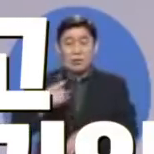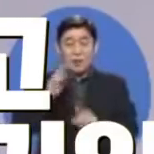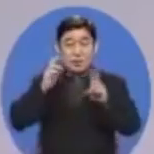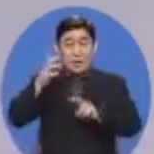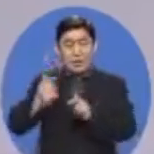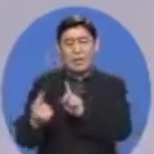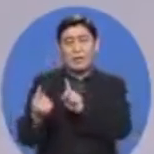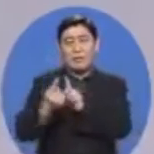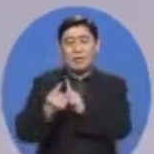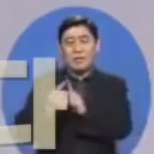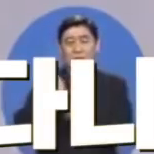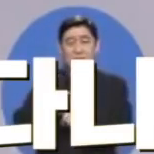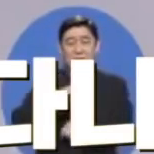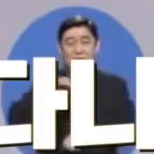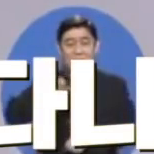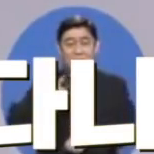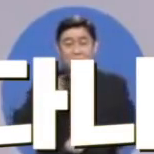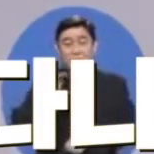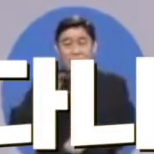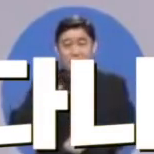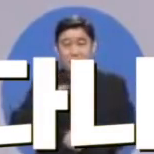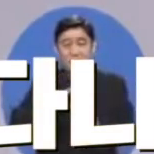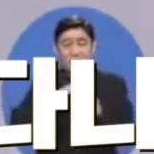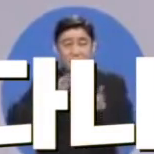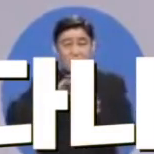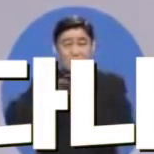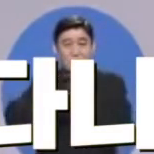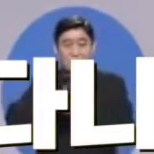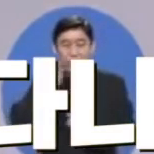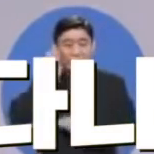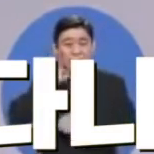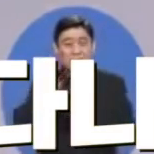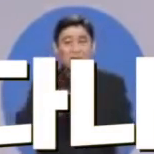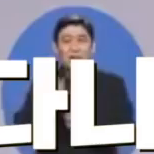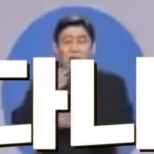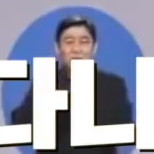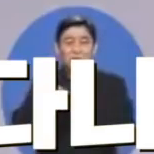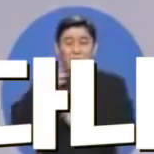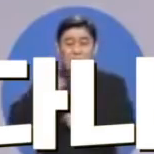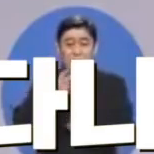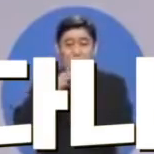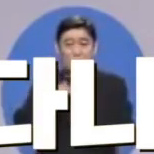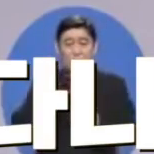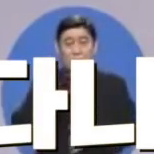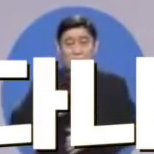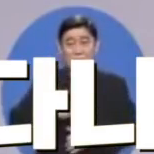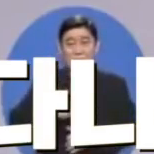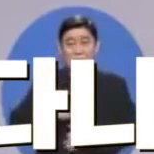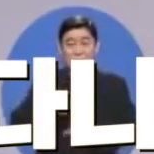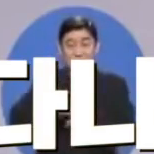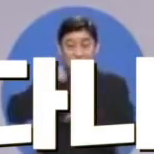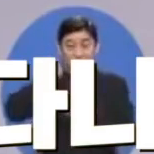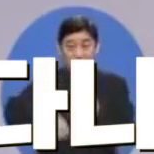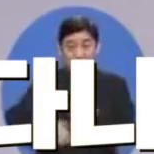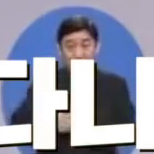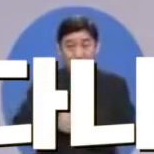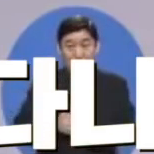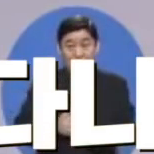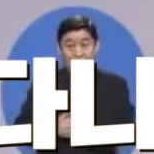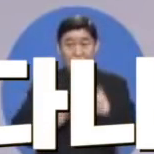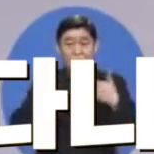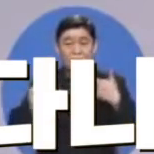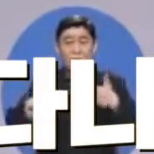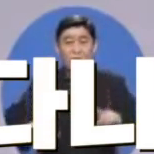가겠습니다. JTBC 방송 토론에서 바른미래당 경기도지사 후보인 저를 배제하고 그리고